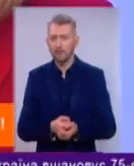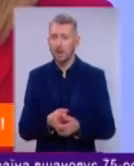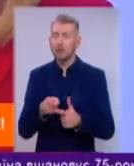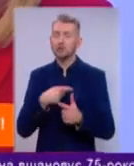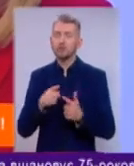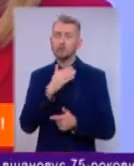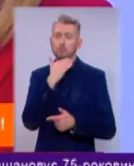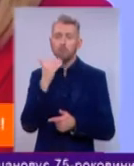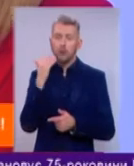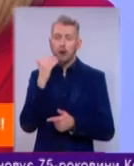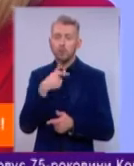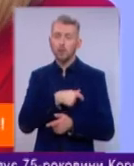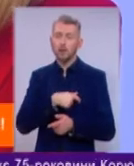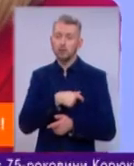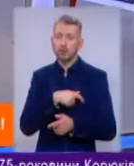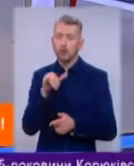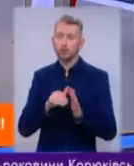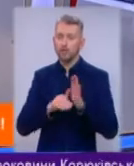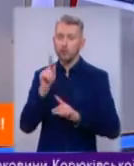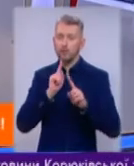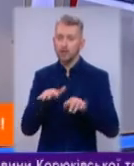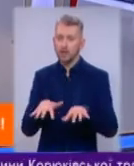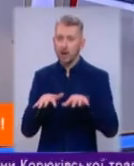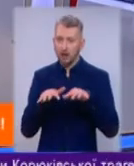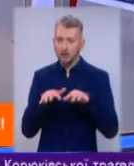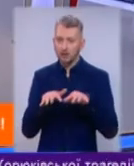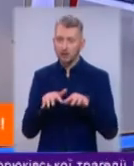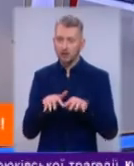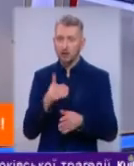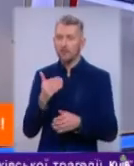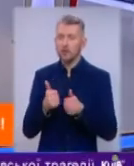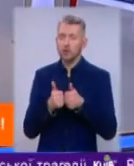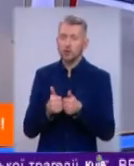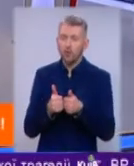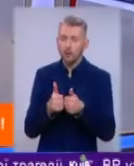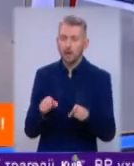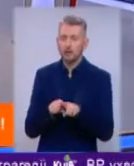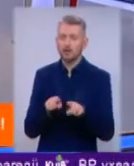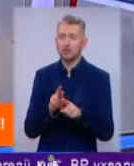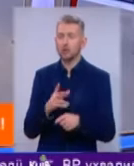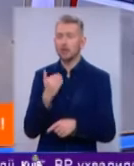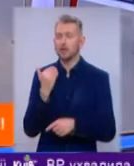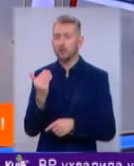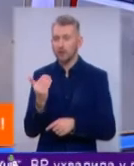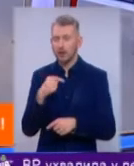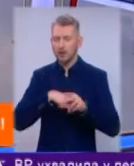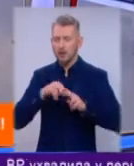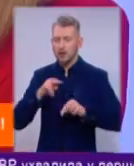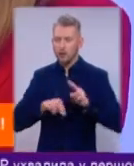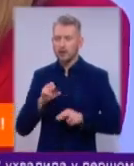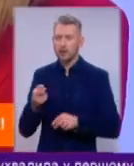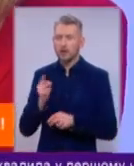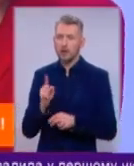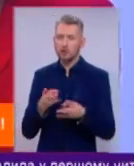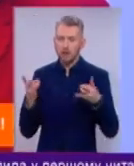багато депутатів у Верховній Раді, пане Андрію, ваших колег, так само, як і ви, налаштовані на те, що